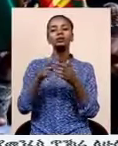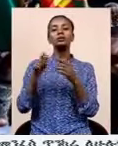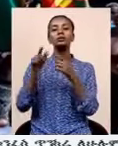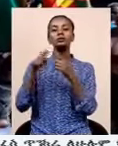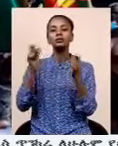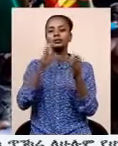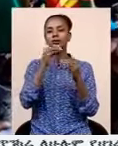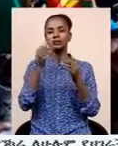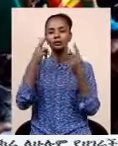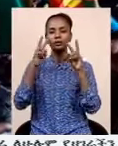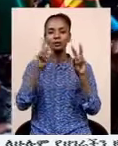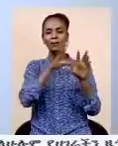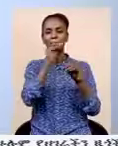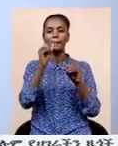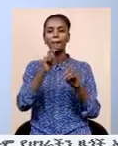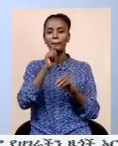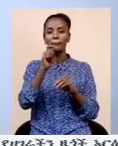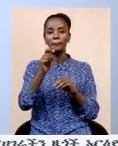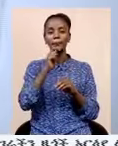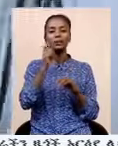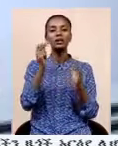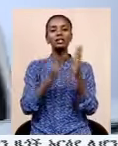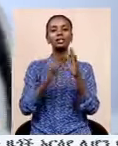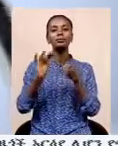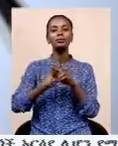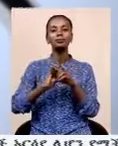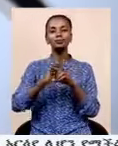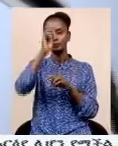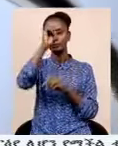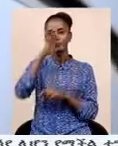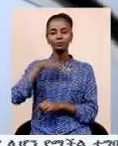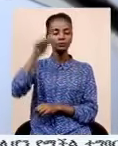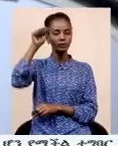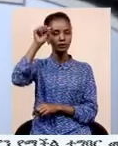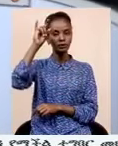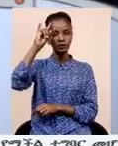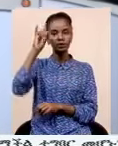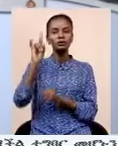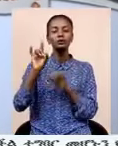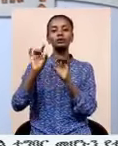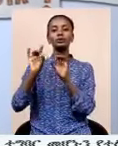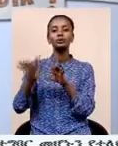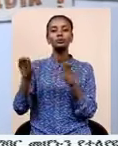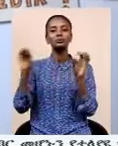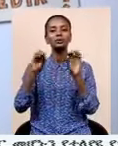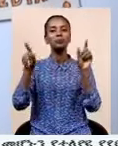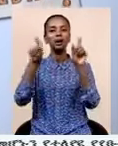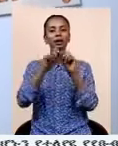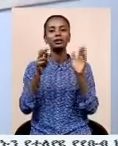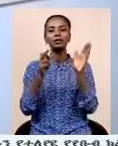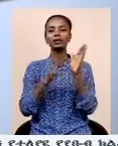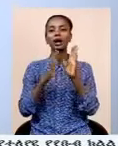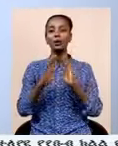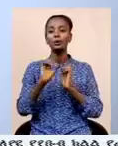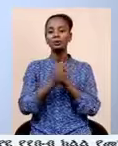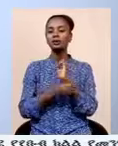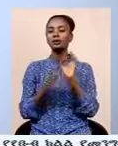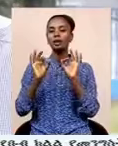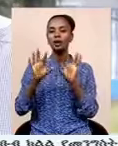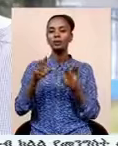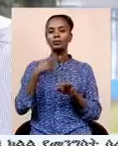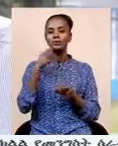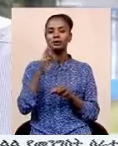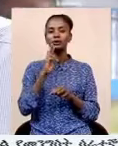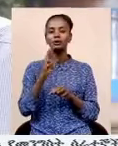አስመልክቶም ጣቢያችን ያነጋገራቸው የህግ ባለሙያው አቶ እውነቱ ዘሪሁን ትችቱ ምንም አይነት ህጋዊ መሰረት የለውም ባይ